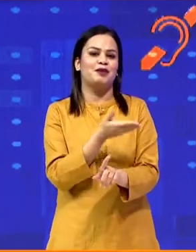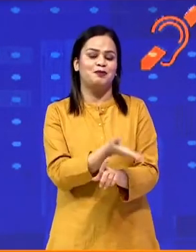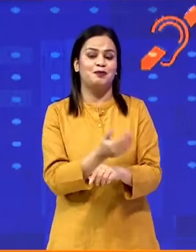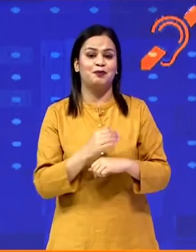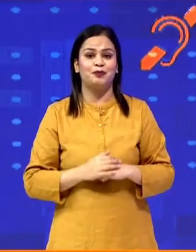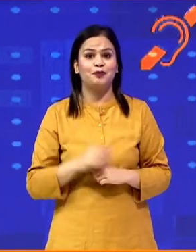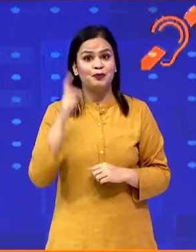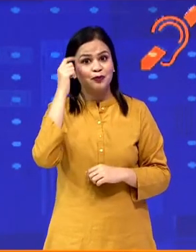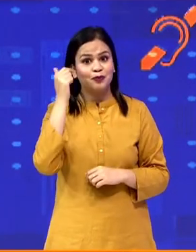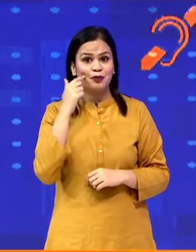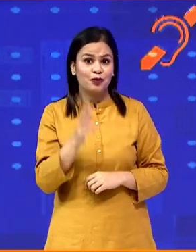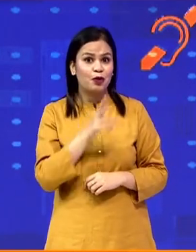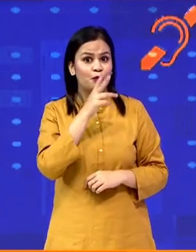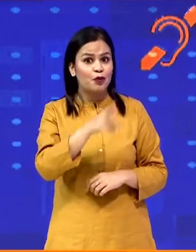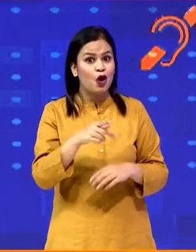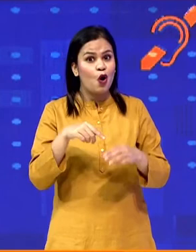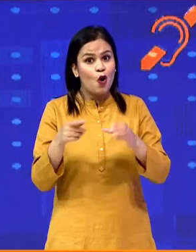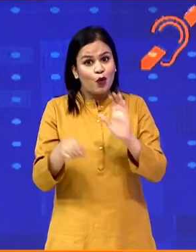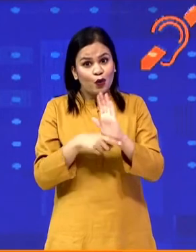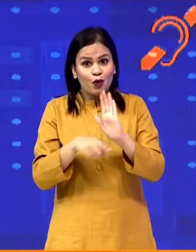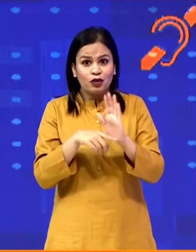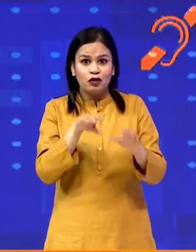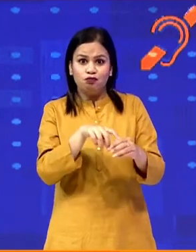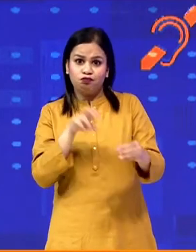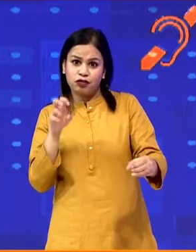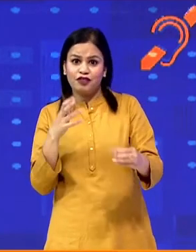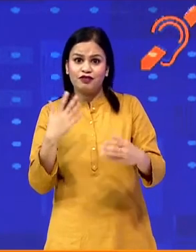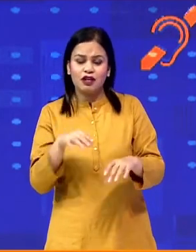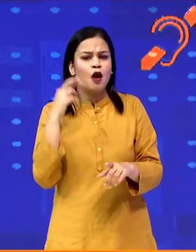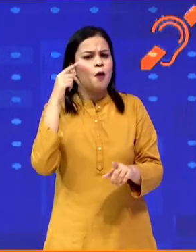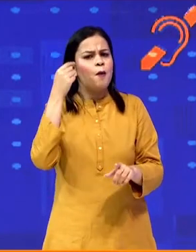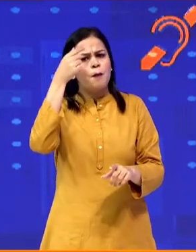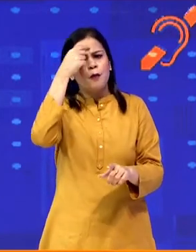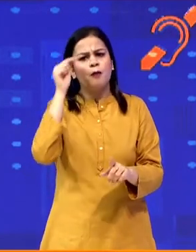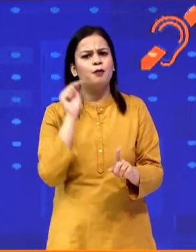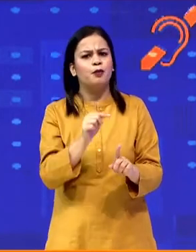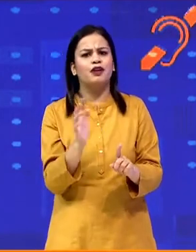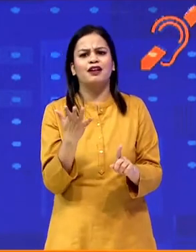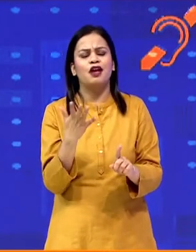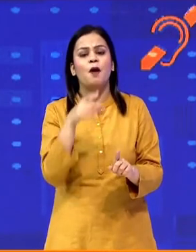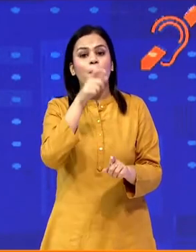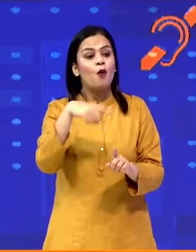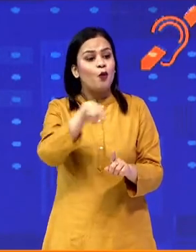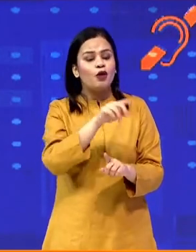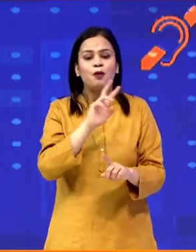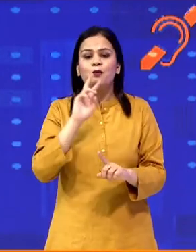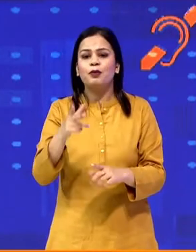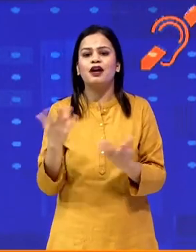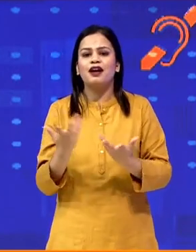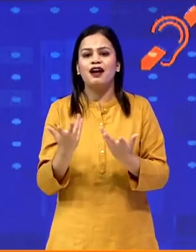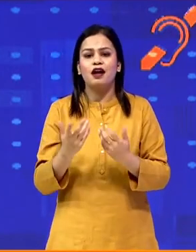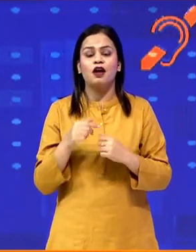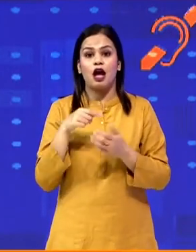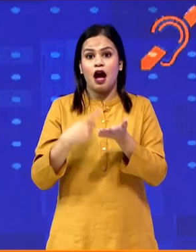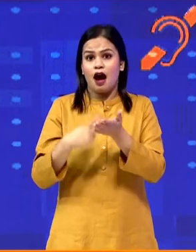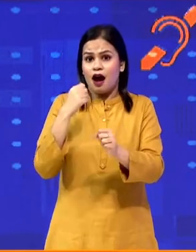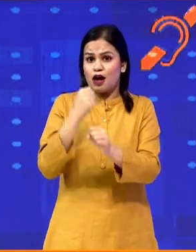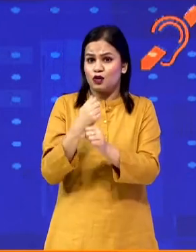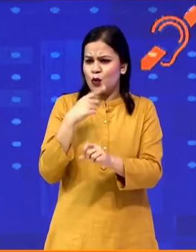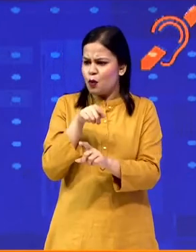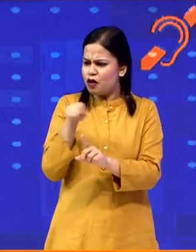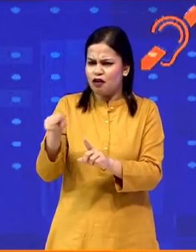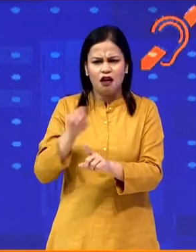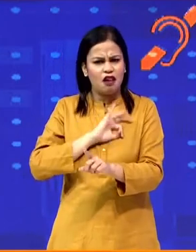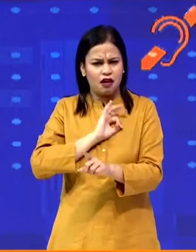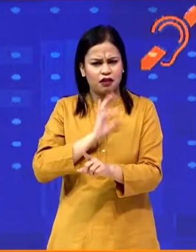की आप कांग्रेस से लोग हो गए उनका कहना यह है की तुम राहुल को ना चाहे तो